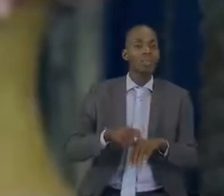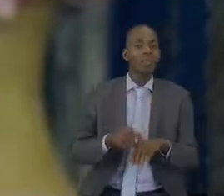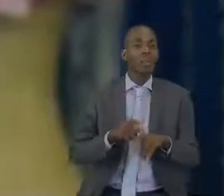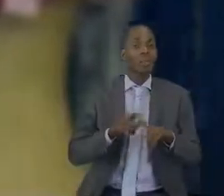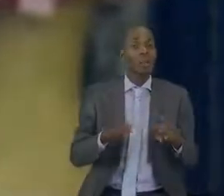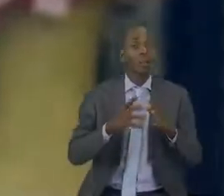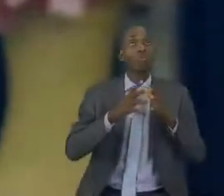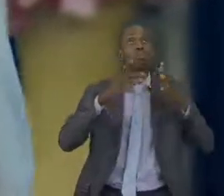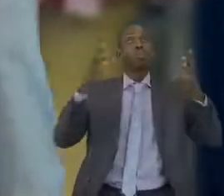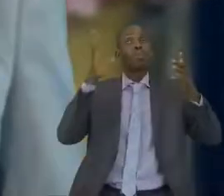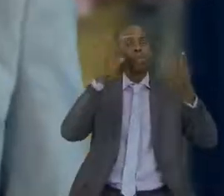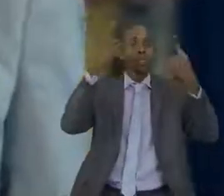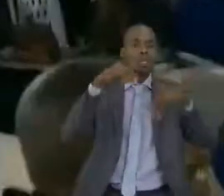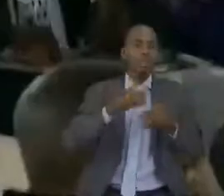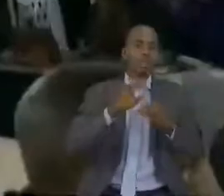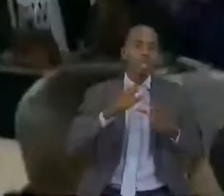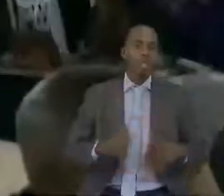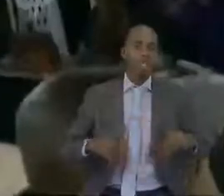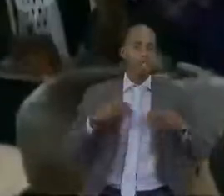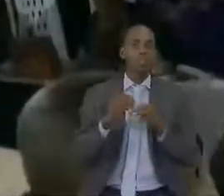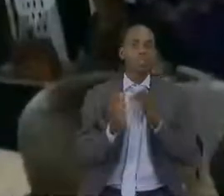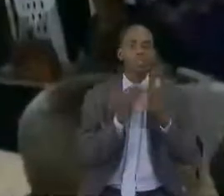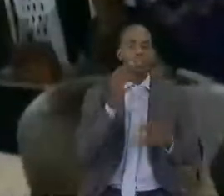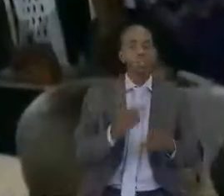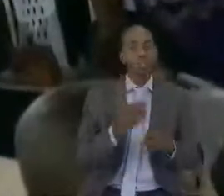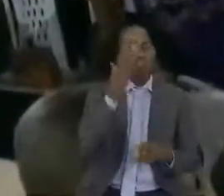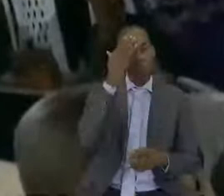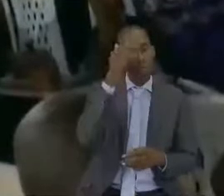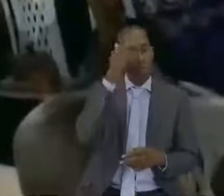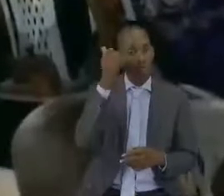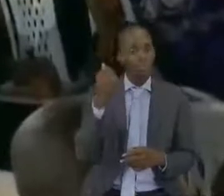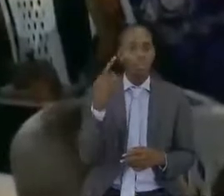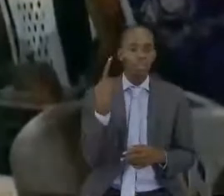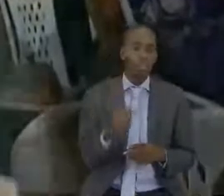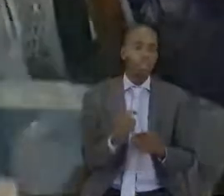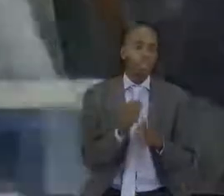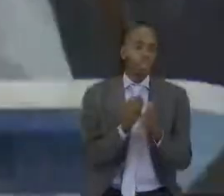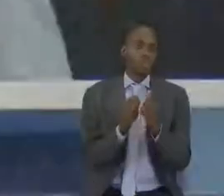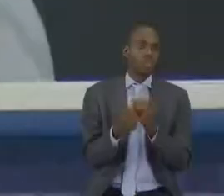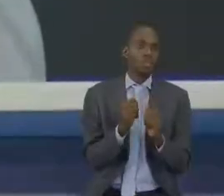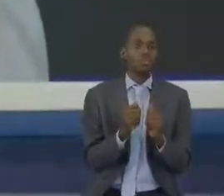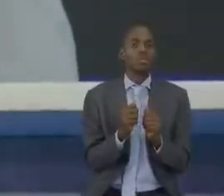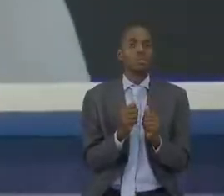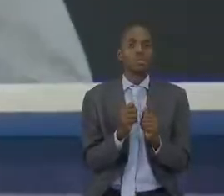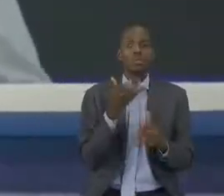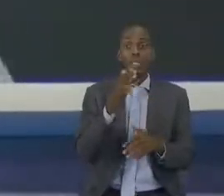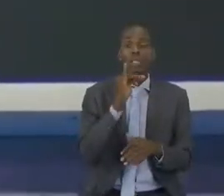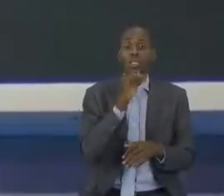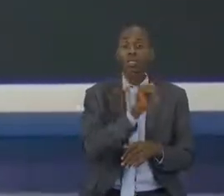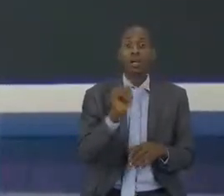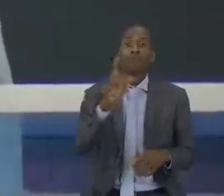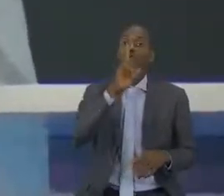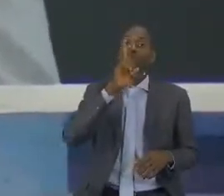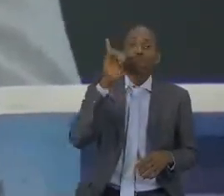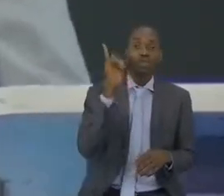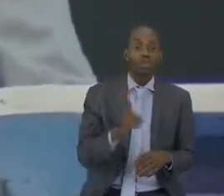l'abondance est venue maintenant pour ta vie. Parce qu'il y a la libération certaine de la